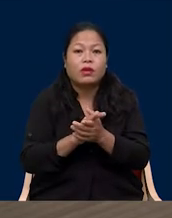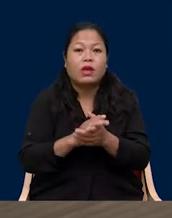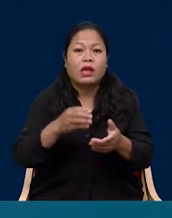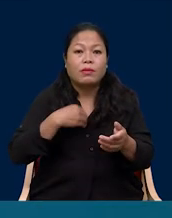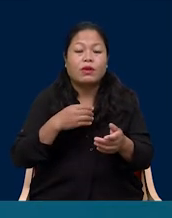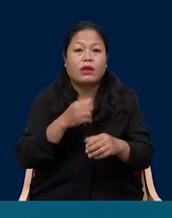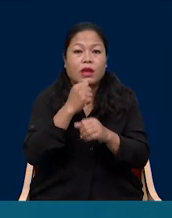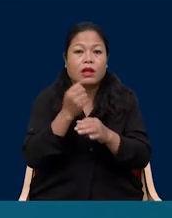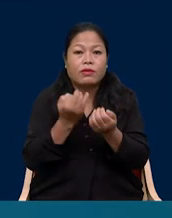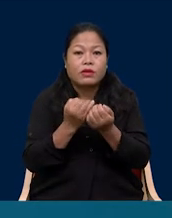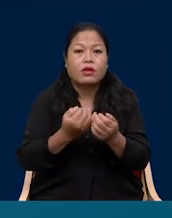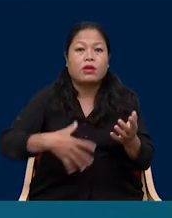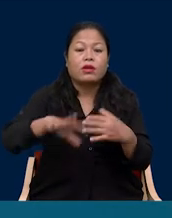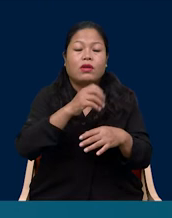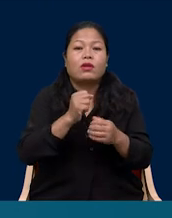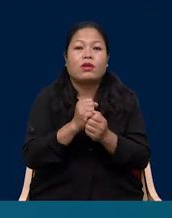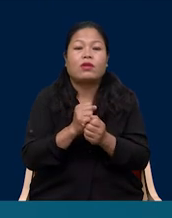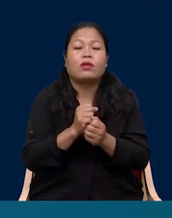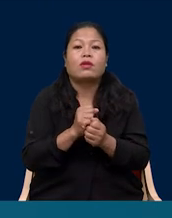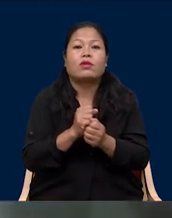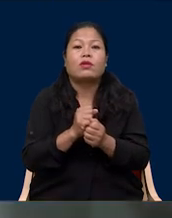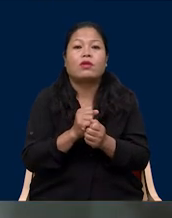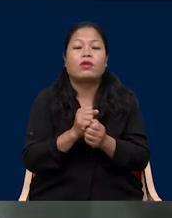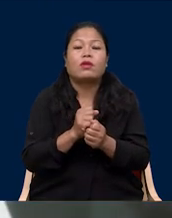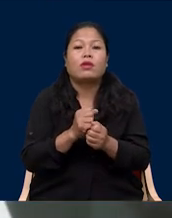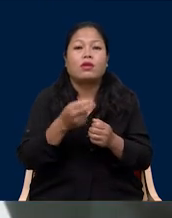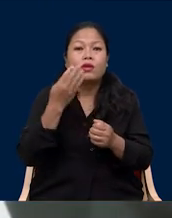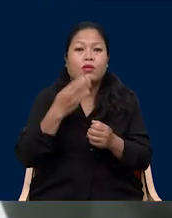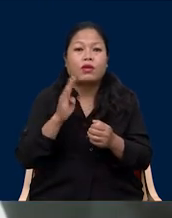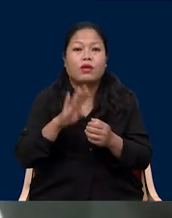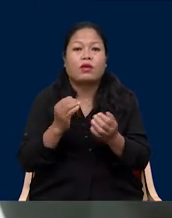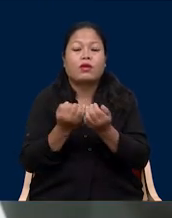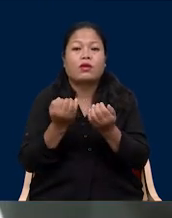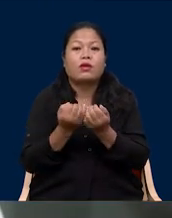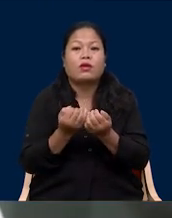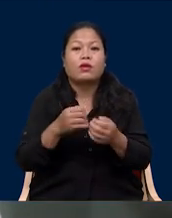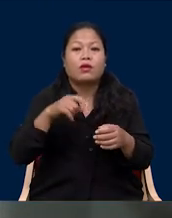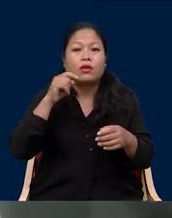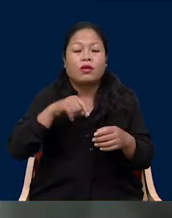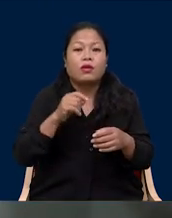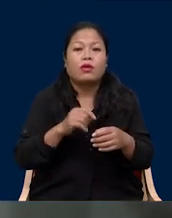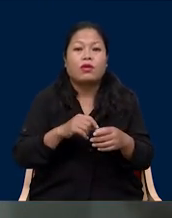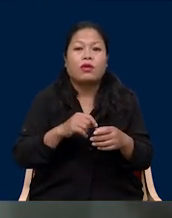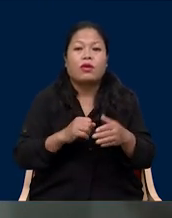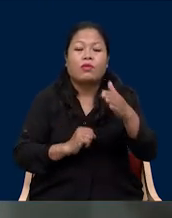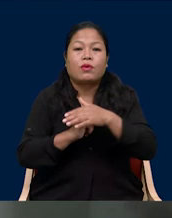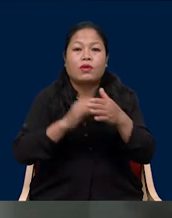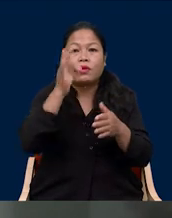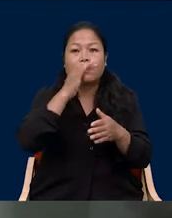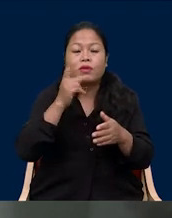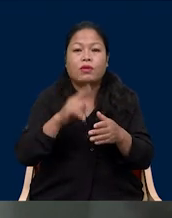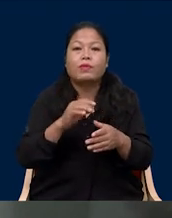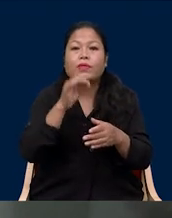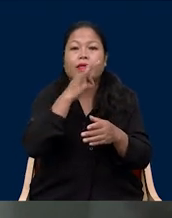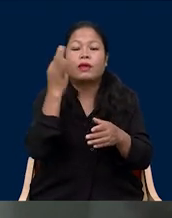त, मैले यसमा केही भूमिका खेल्न सक्छु त भन्ने खालको सबै खालको एउटा यस्तो प्रकारको भ्रम चाहिँ सबैलाई हुने गरेको छ भनेर चाहिँ एउटा यो मेन इस्यु हो